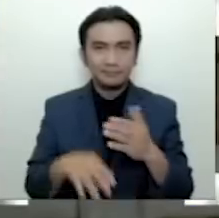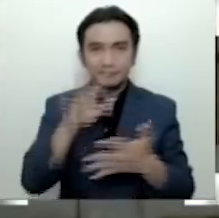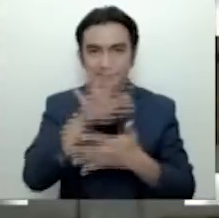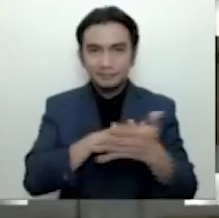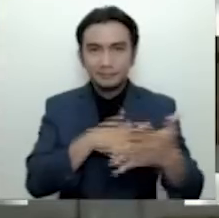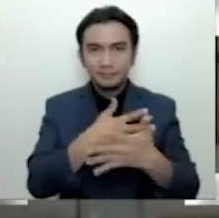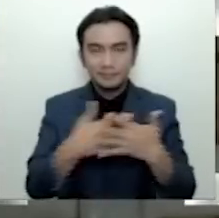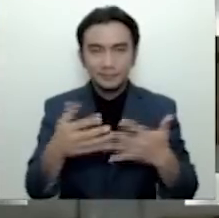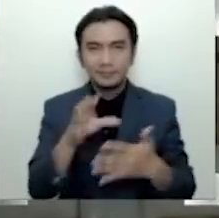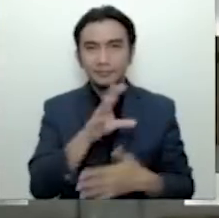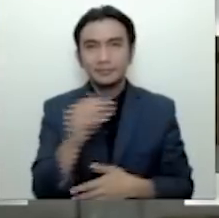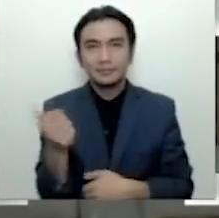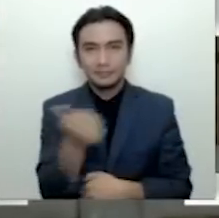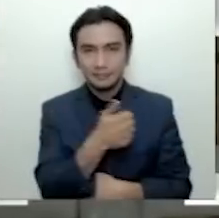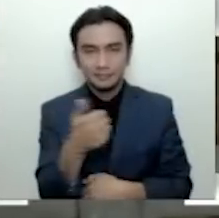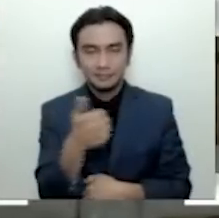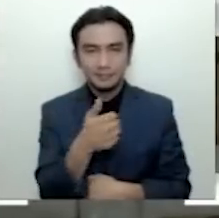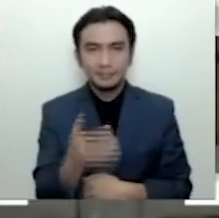Jamie!